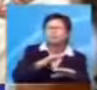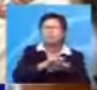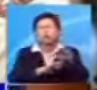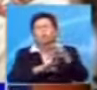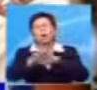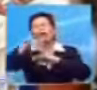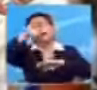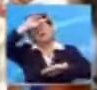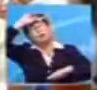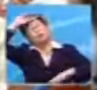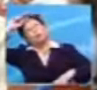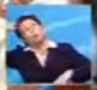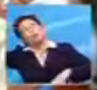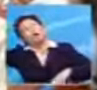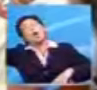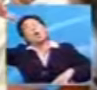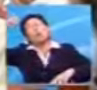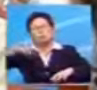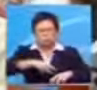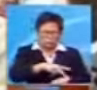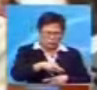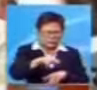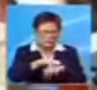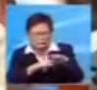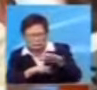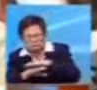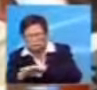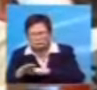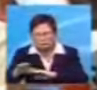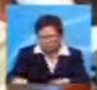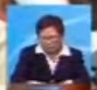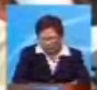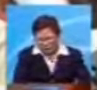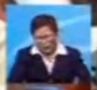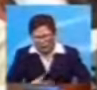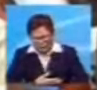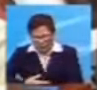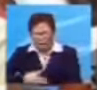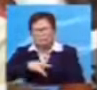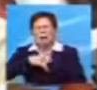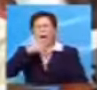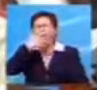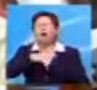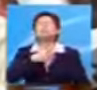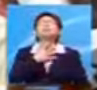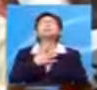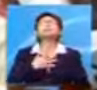so cuaca panas nak jalan pun tak selesa anak-anak pun rasa panas